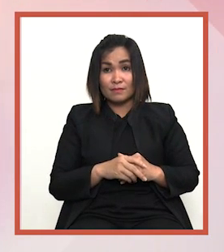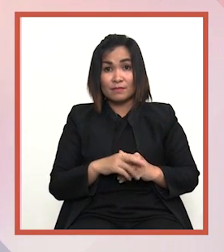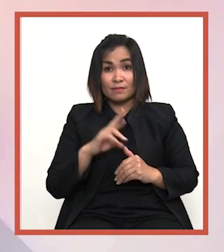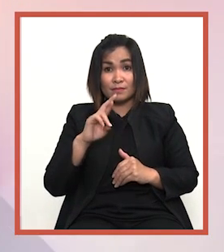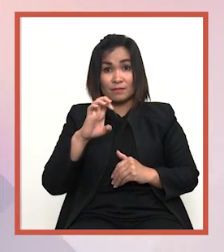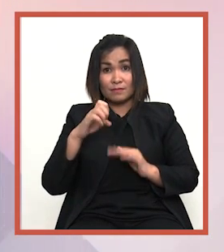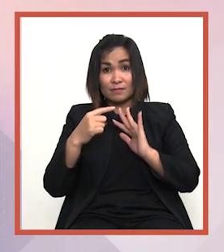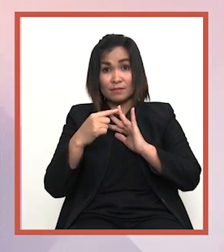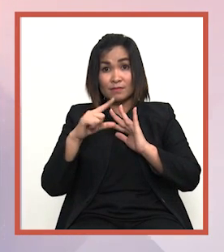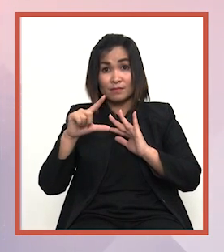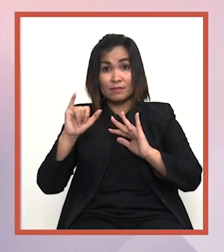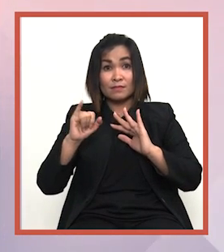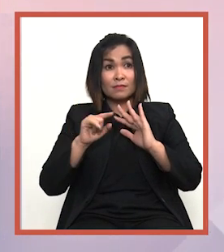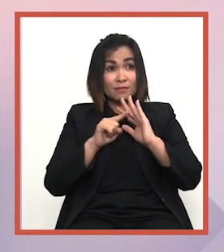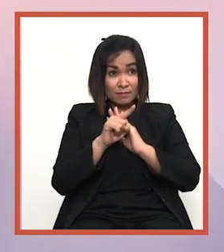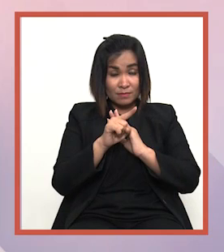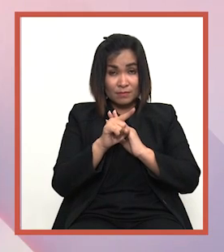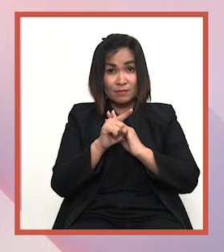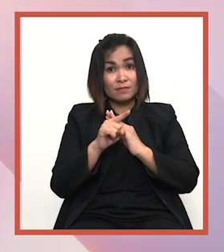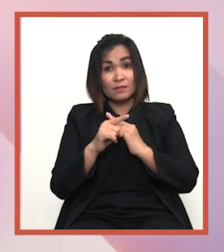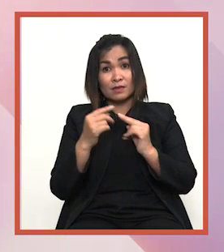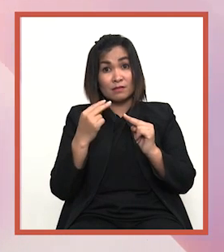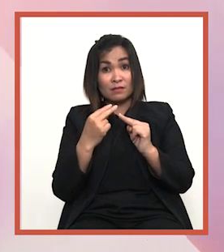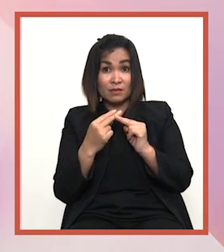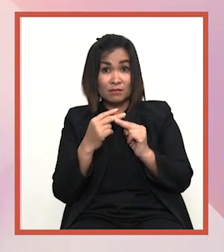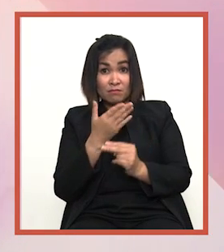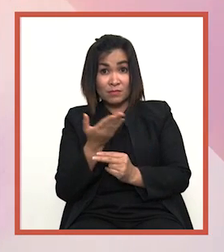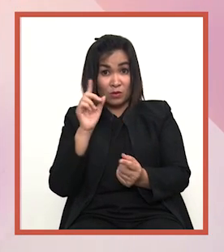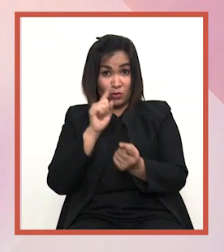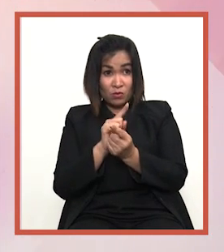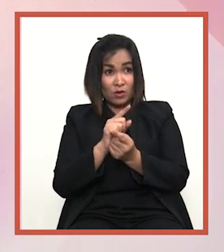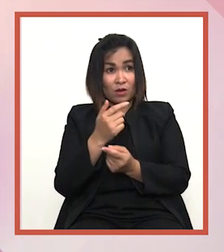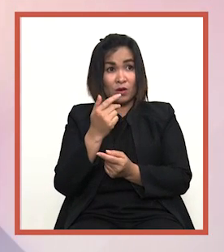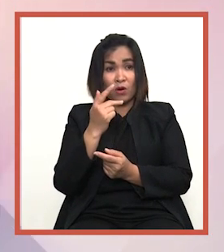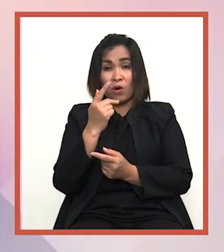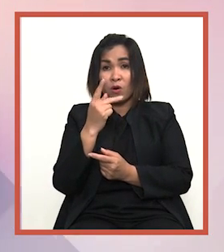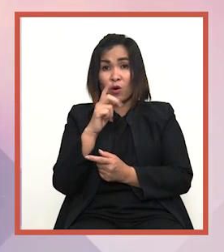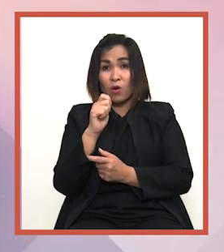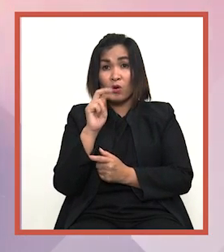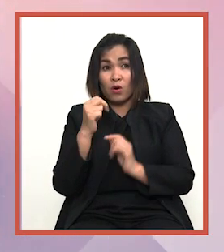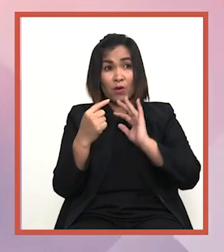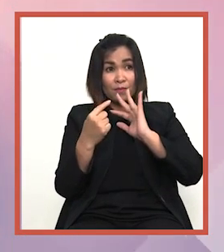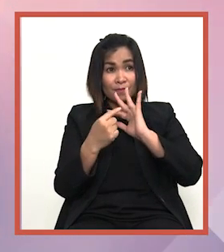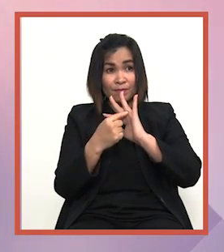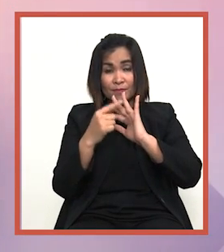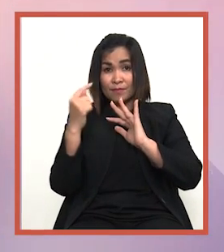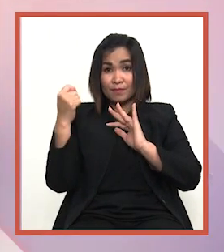รีเลย์หรือคอนแทคเตอร์นะครับคล้ายๆกับเมื่อกี้นี้ครับแต่อันนี้เป็นตัวรีเล